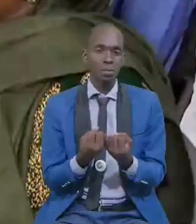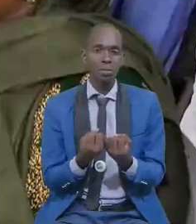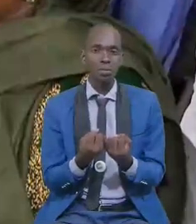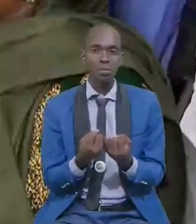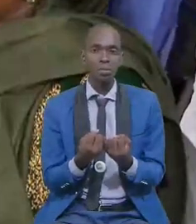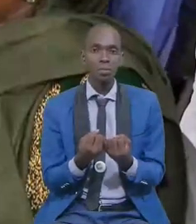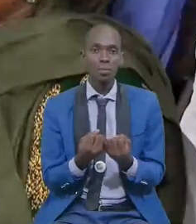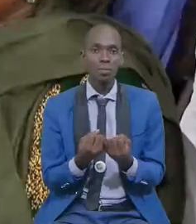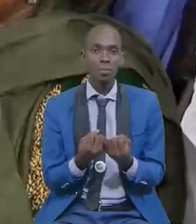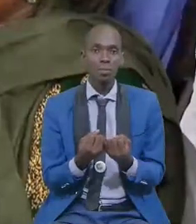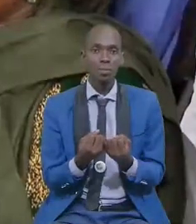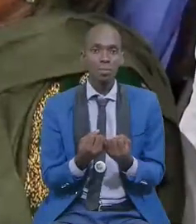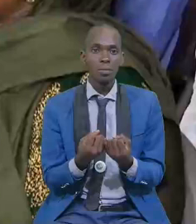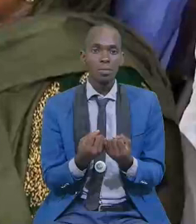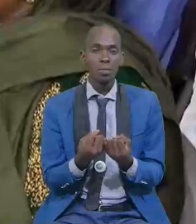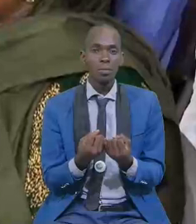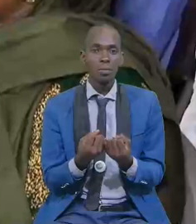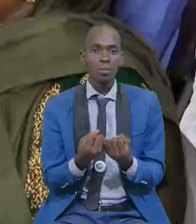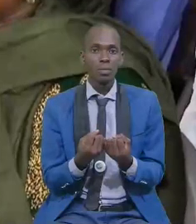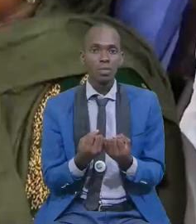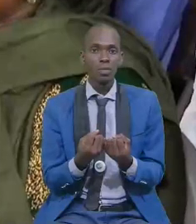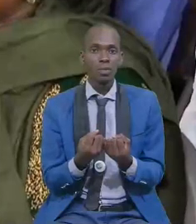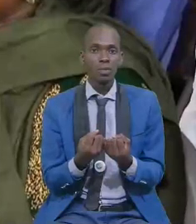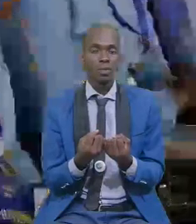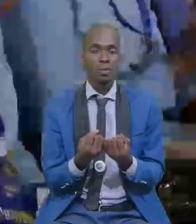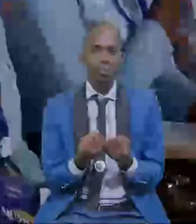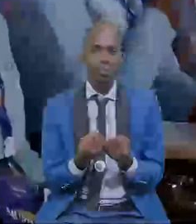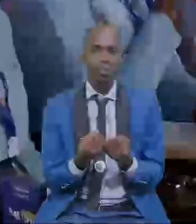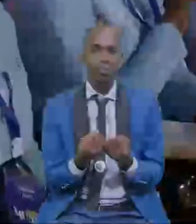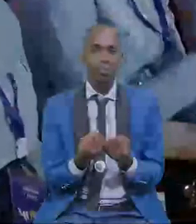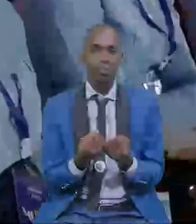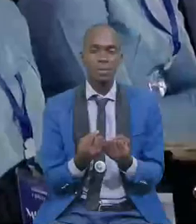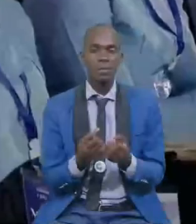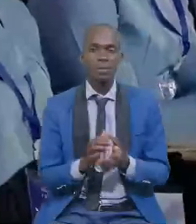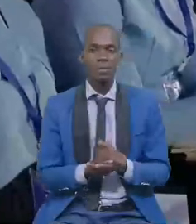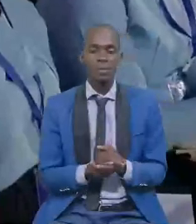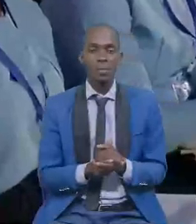dans les ténèbres des sociétés secrètes de Satan, le Dieu de ce monde.